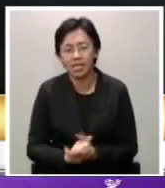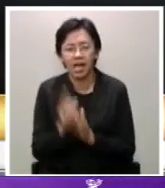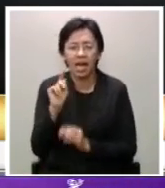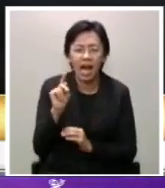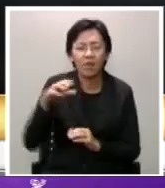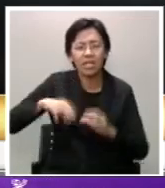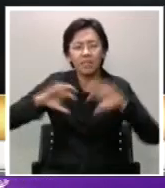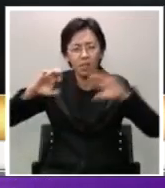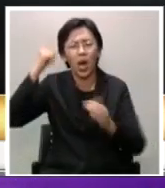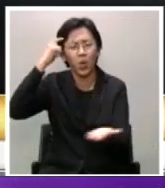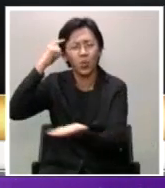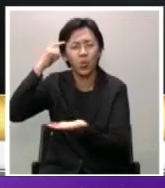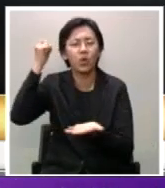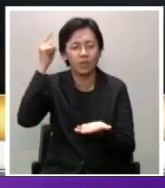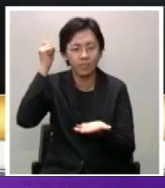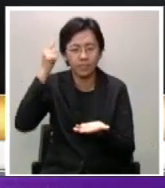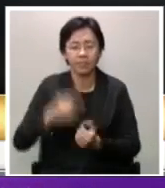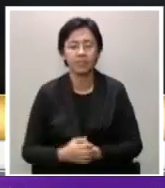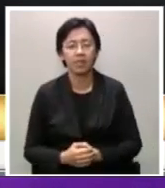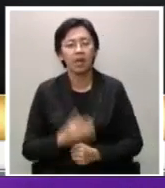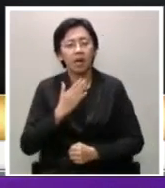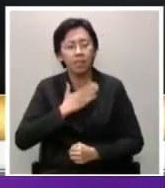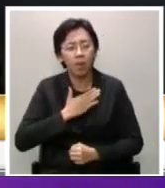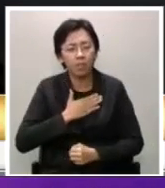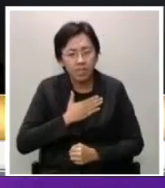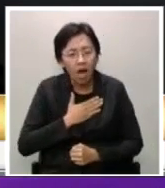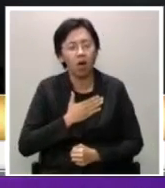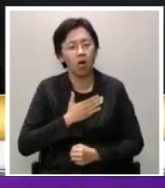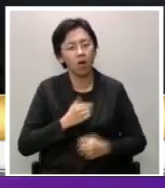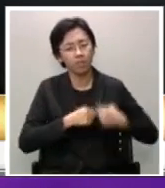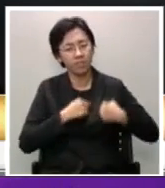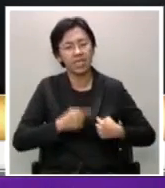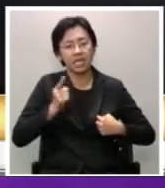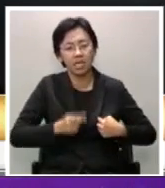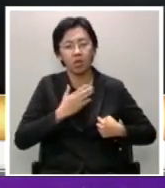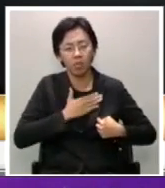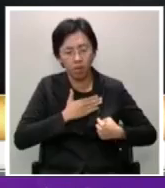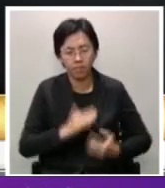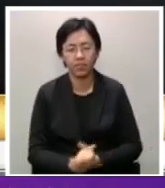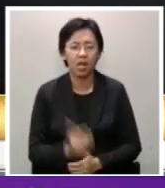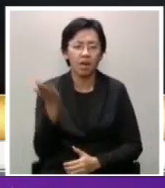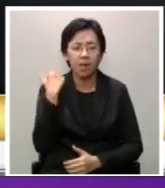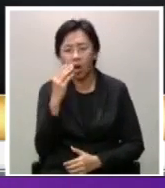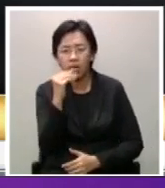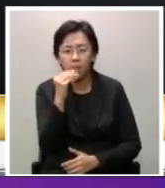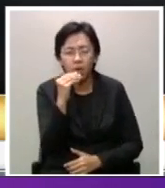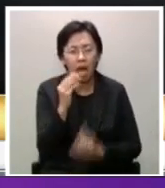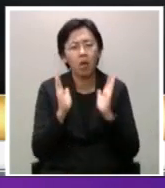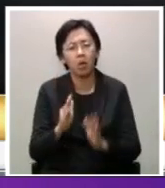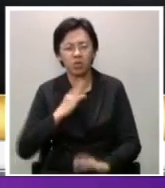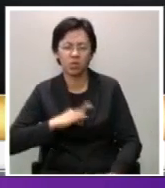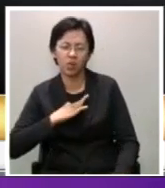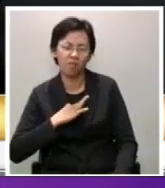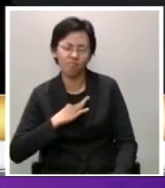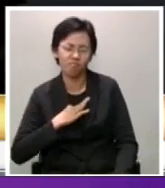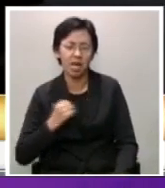ทำเนียบเขาเข้าใจผมหมดอะนะเพราะนั้นหลายอย่างที่ผมแสดงถึงความจริงใจของผมหลายอย่างที่ในอดีตที่พูดมาก็ถ้าใครไม่เ